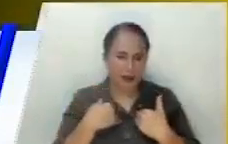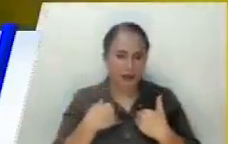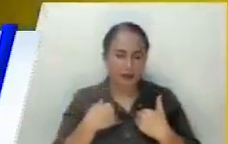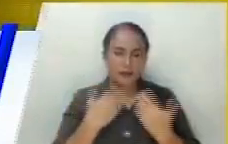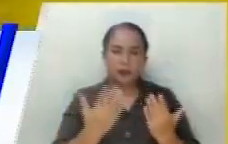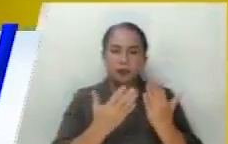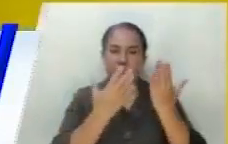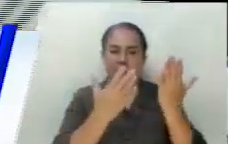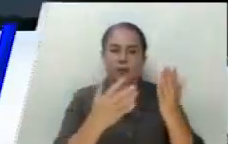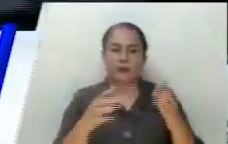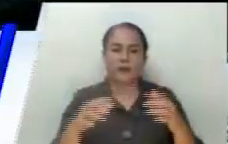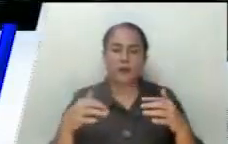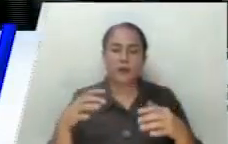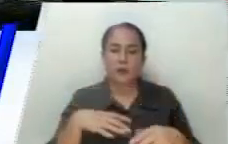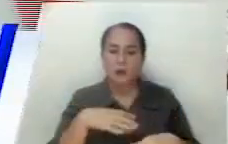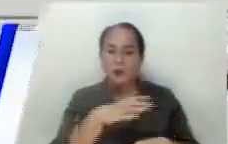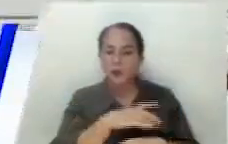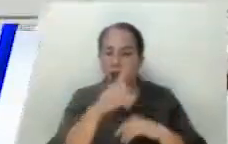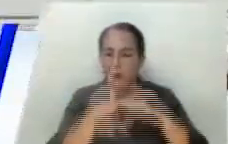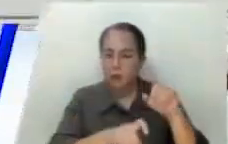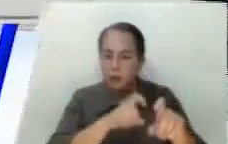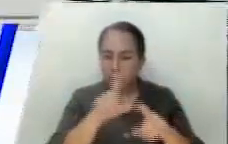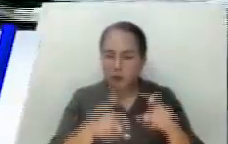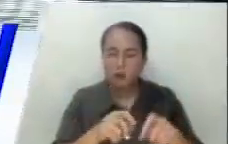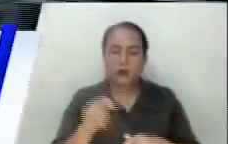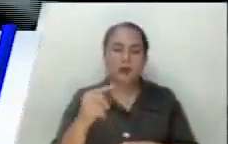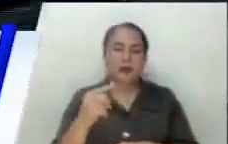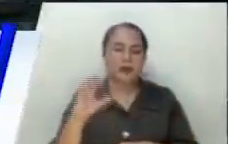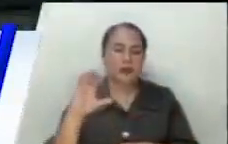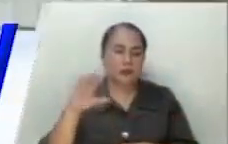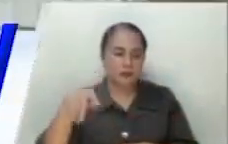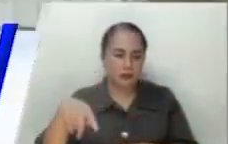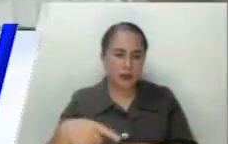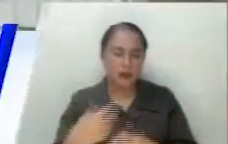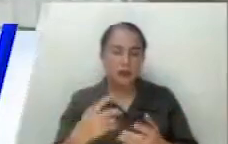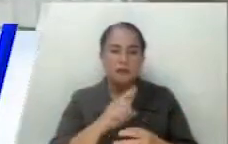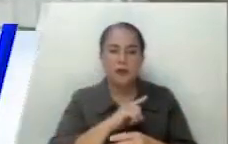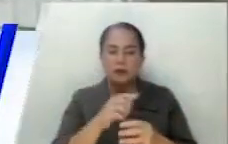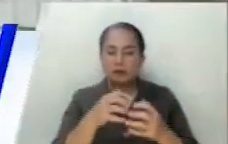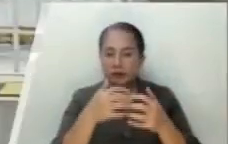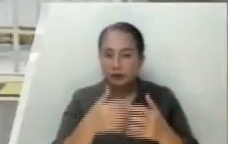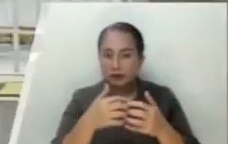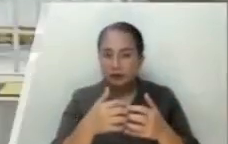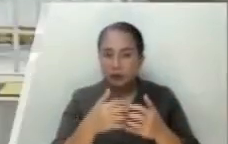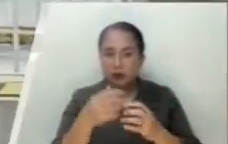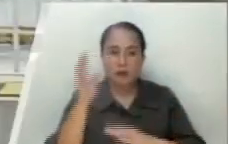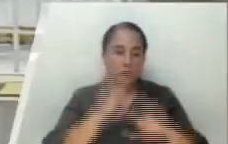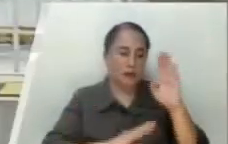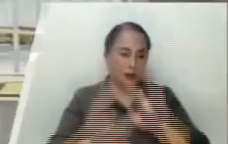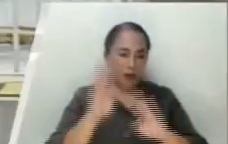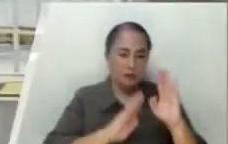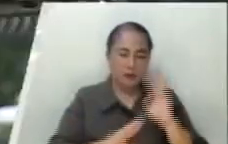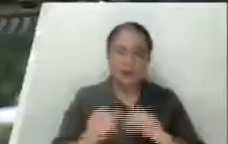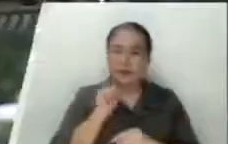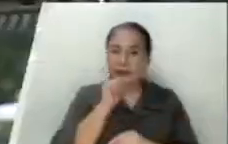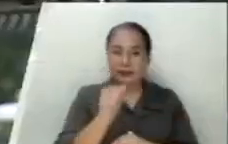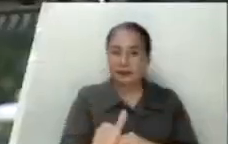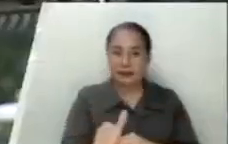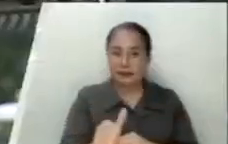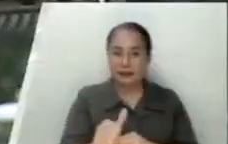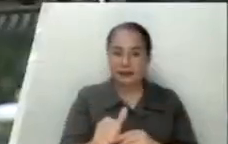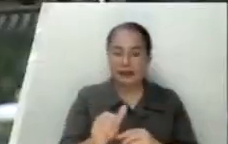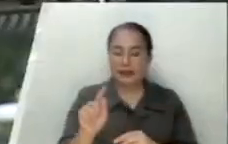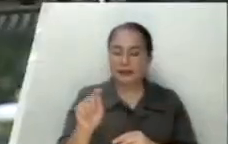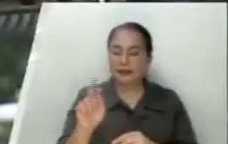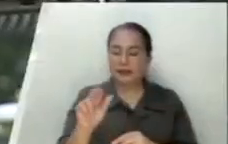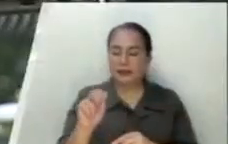Congressional inquiry giit ng ngcp power Generation ang naging problema at hindi umano ang transmission na